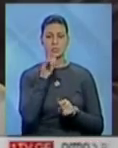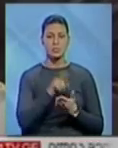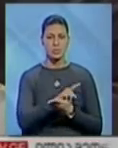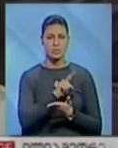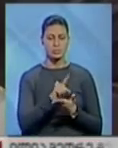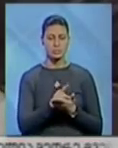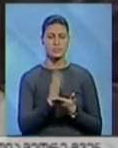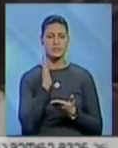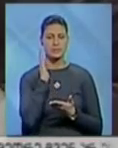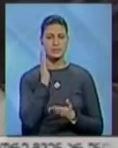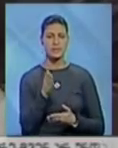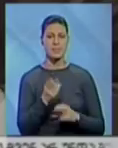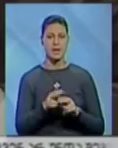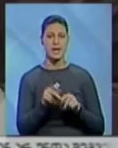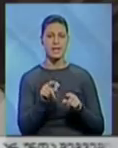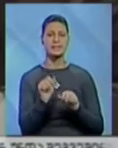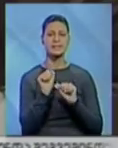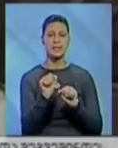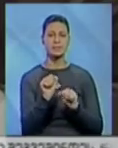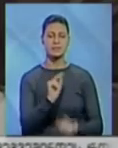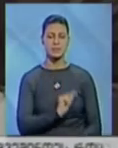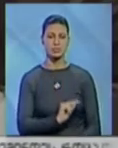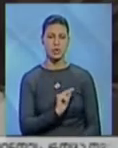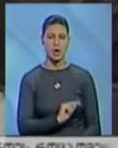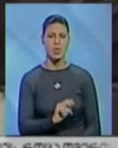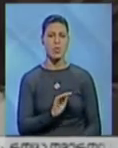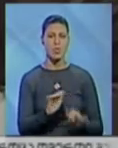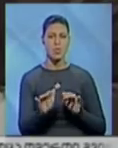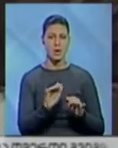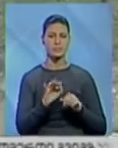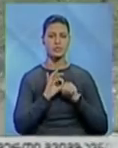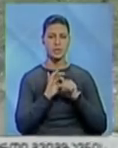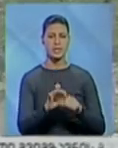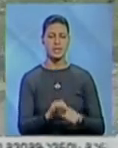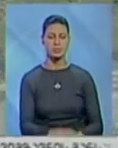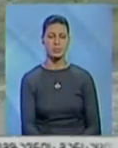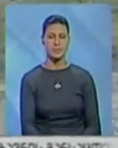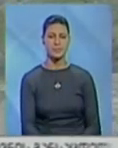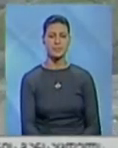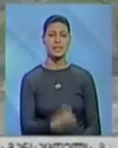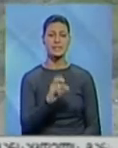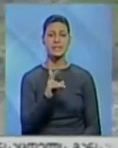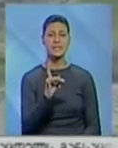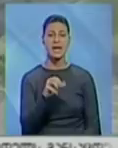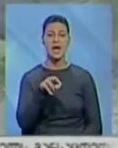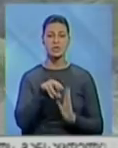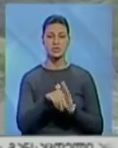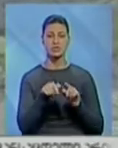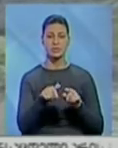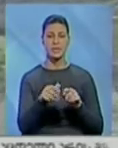მანძილზე. აუცილებლად იქნება ეს ნაპირსამაგრი სამუშაოები ჩატარებული. სკრაში ამ ადგილზე მიწის